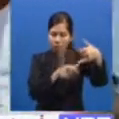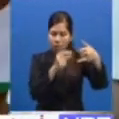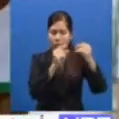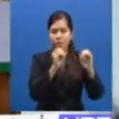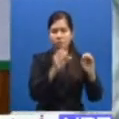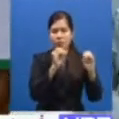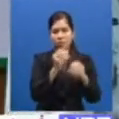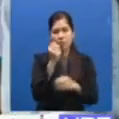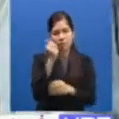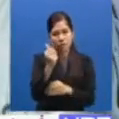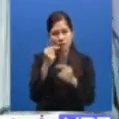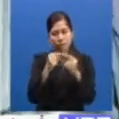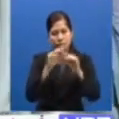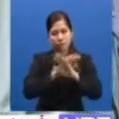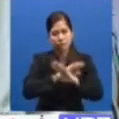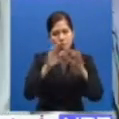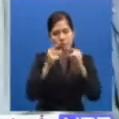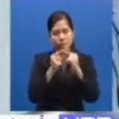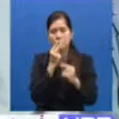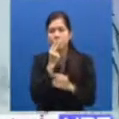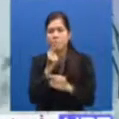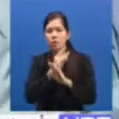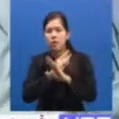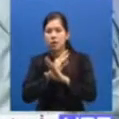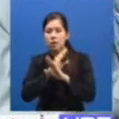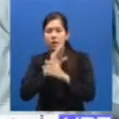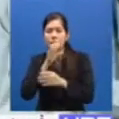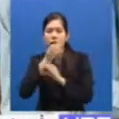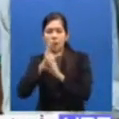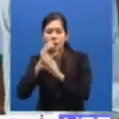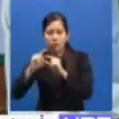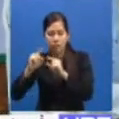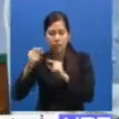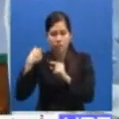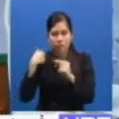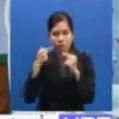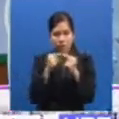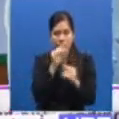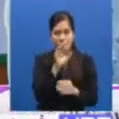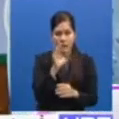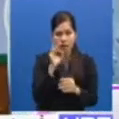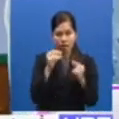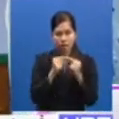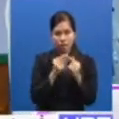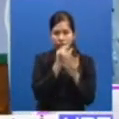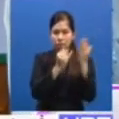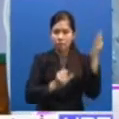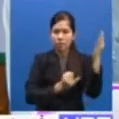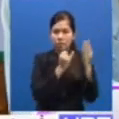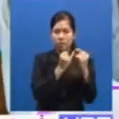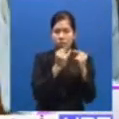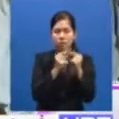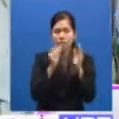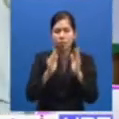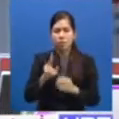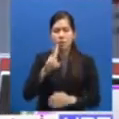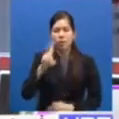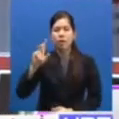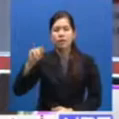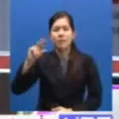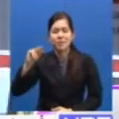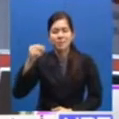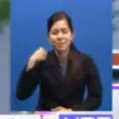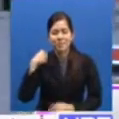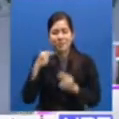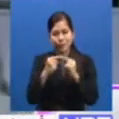ปี 2557ซึ่งผ่านการคัดเลือกจากทั่วประเทศ 230คนเพื่อสร้างค่านิยมให้บุคลากรทางการศึกษา